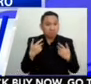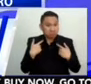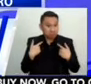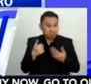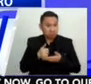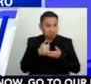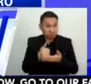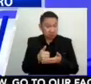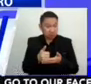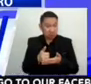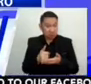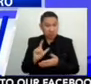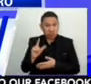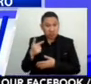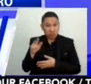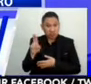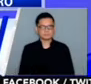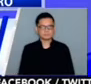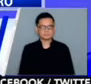apektadong magsasaka